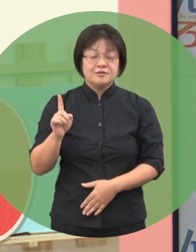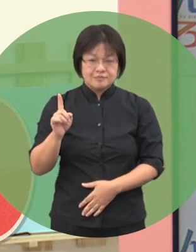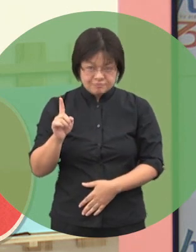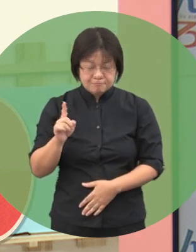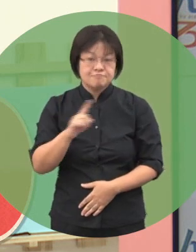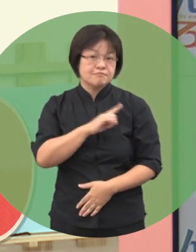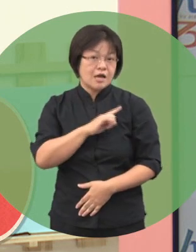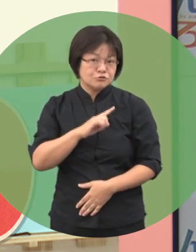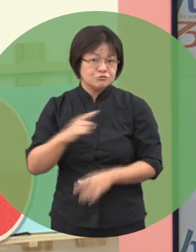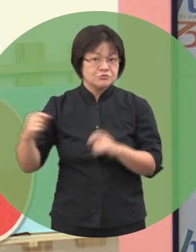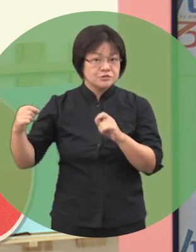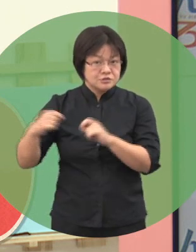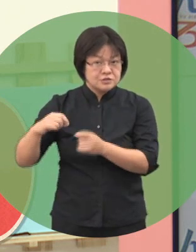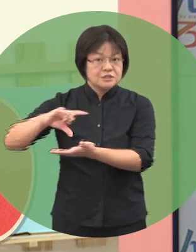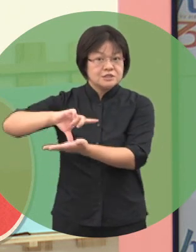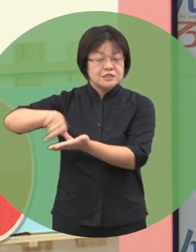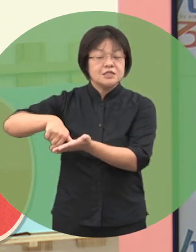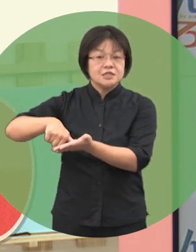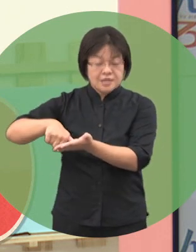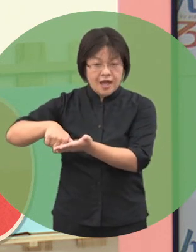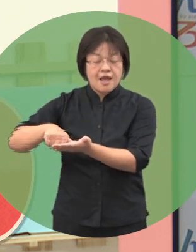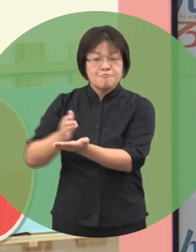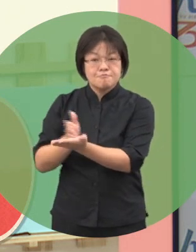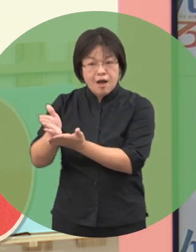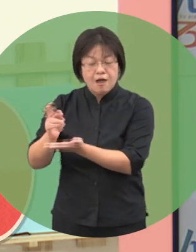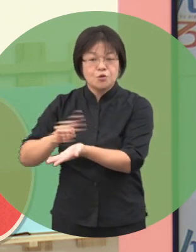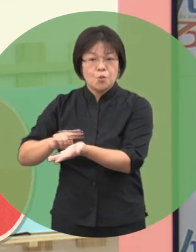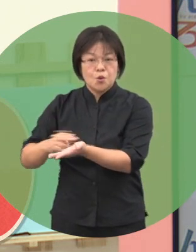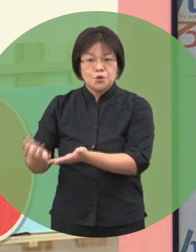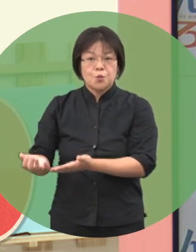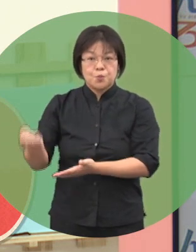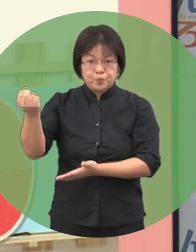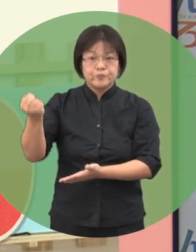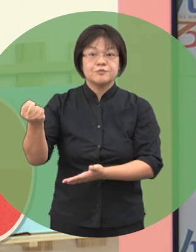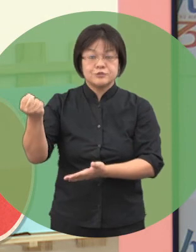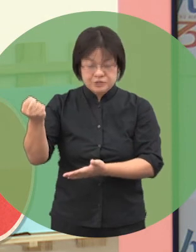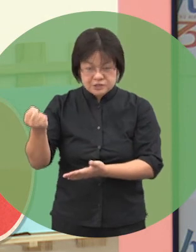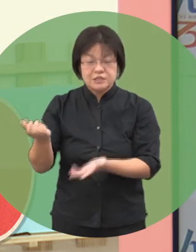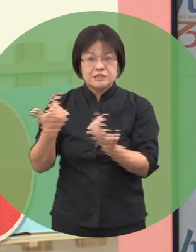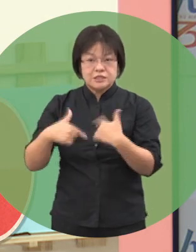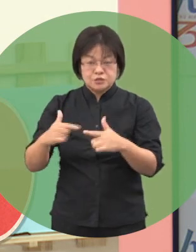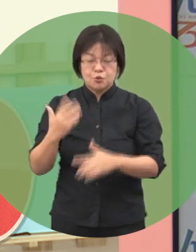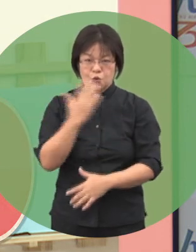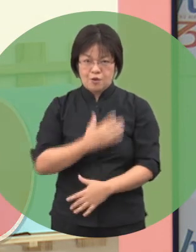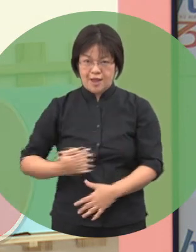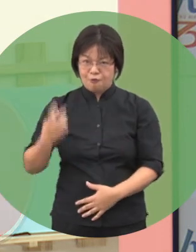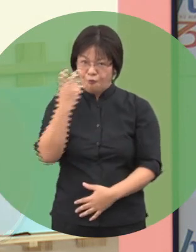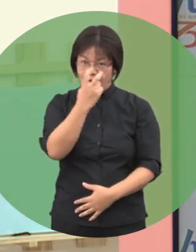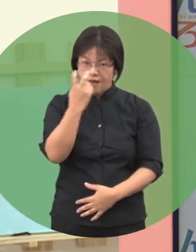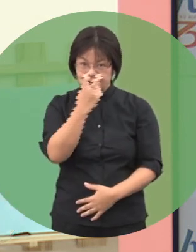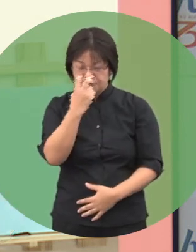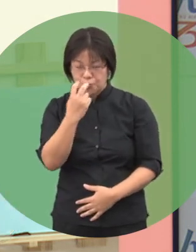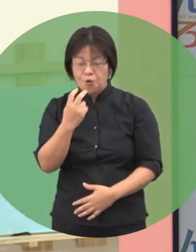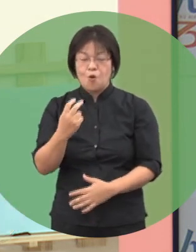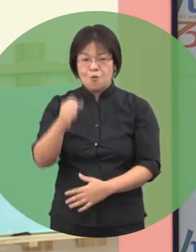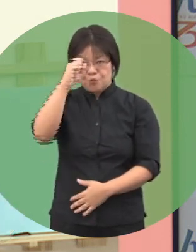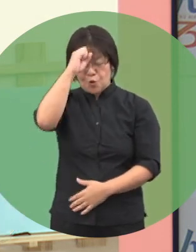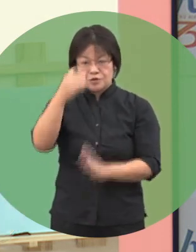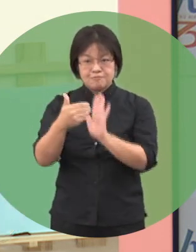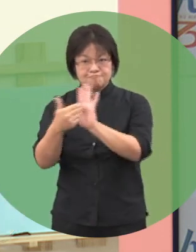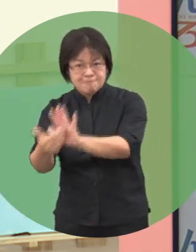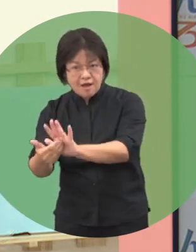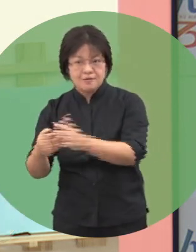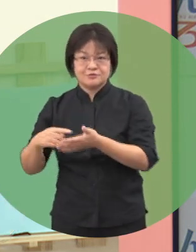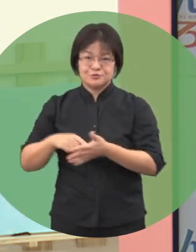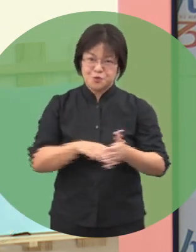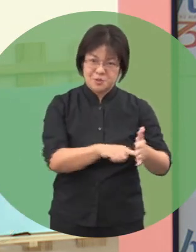な地域でかかりつけ医を持ち、日頃の健康管理と病気の予防に努めましょう。万が一病